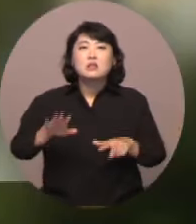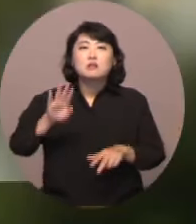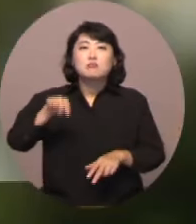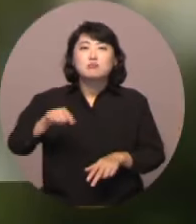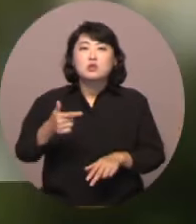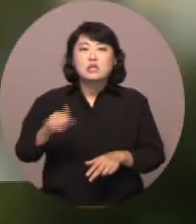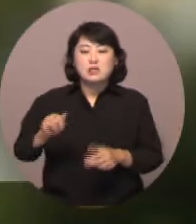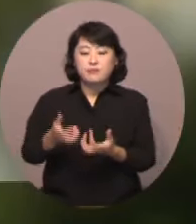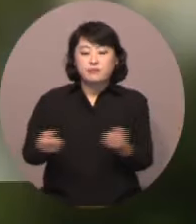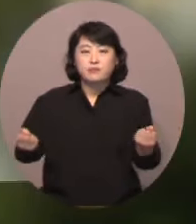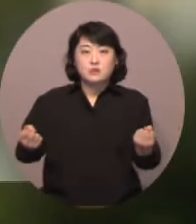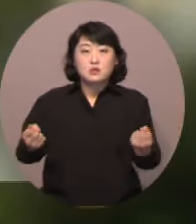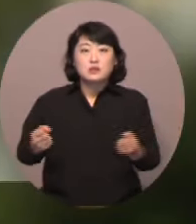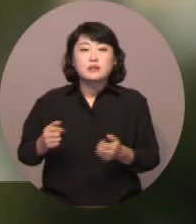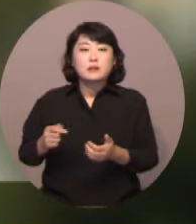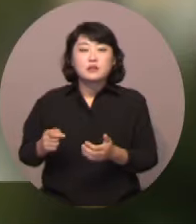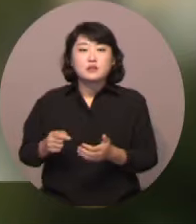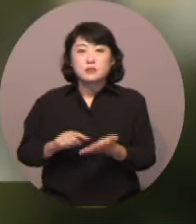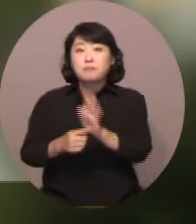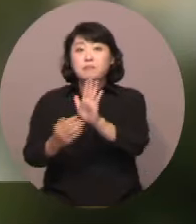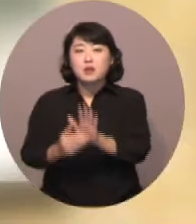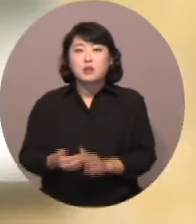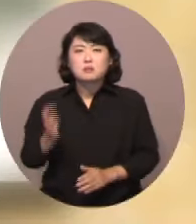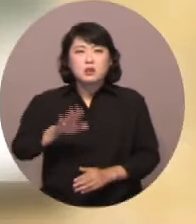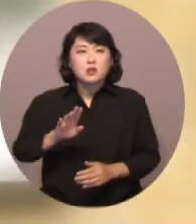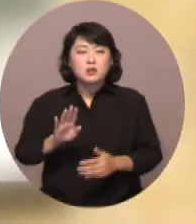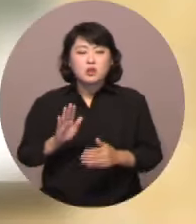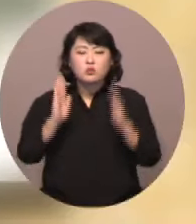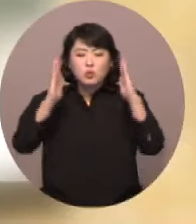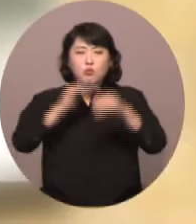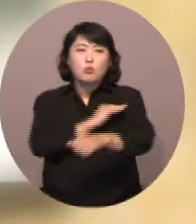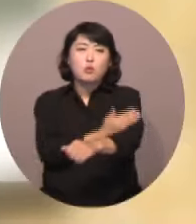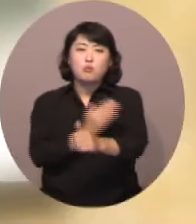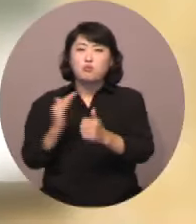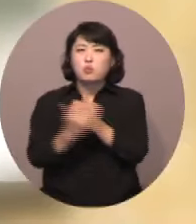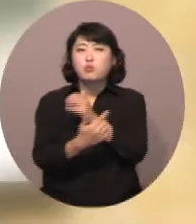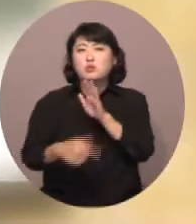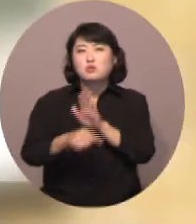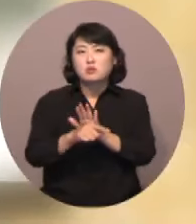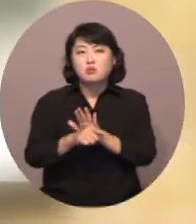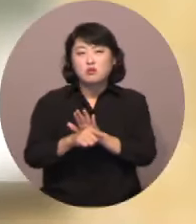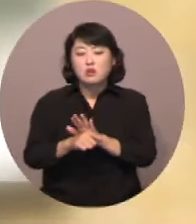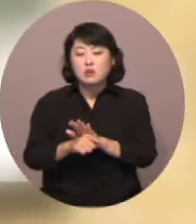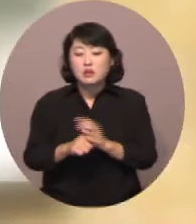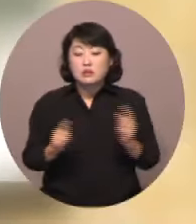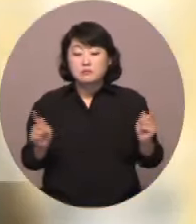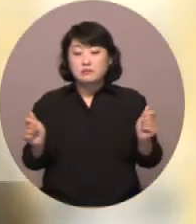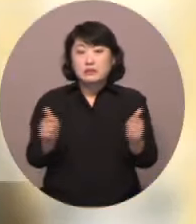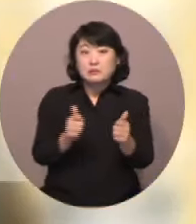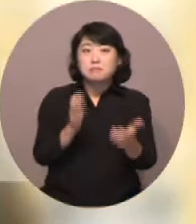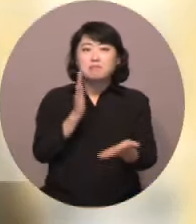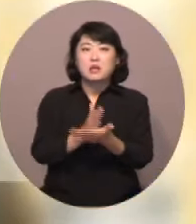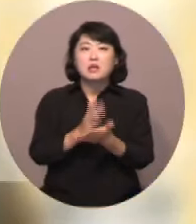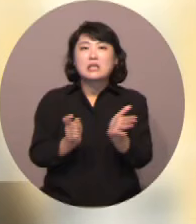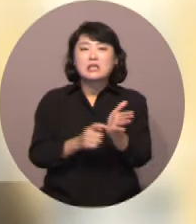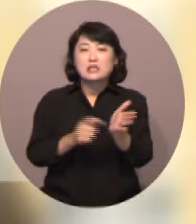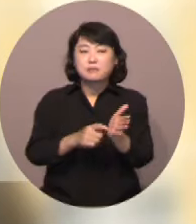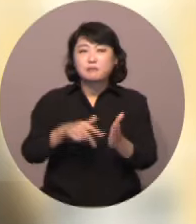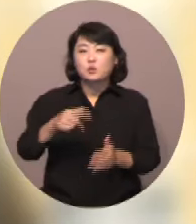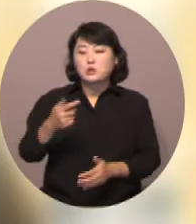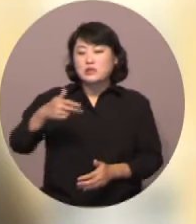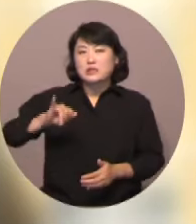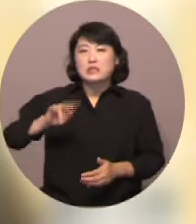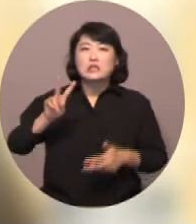분리를 이행했습니다. 하지만 이후 학습권을 보장하기 위해서 의도적인 접촉만 금지하는 긴급조치